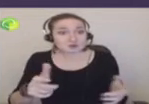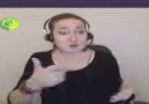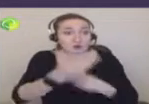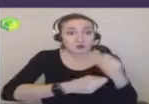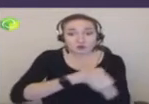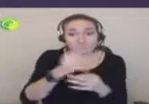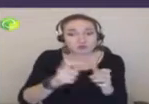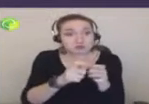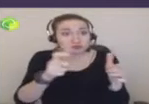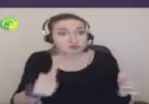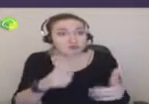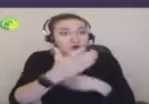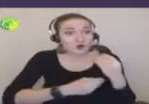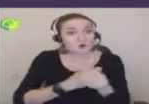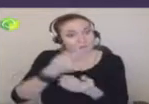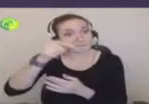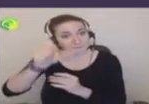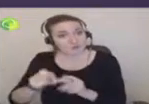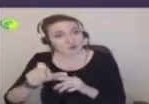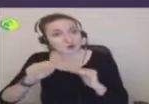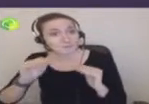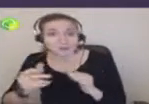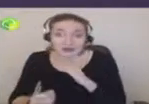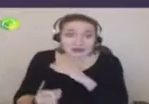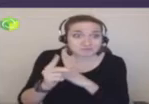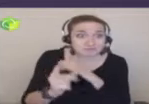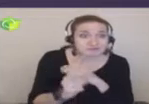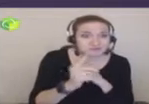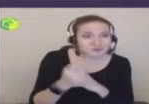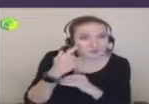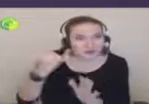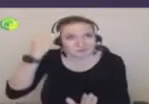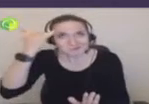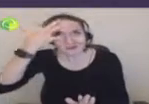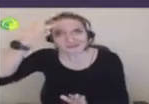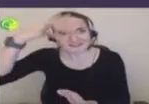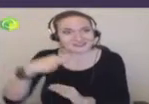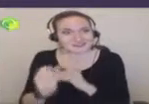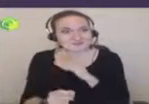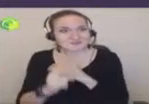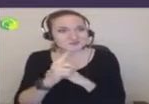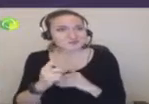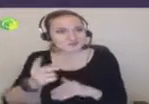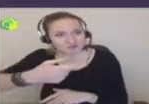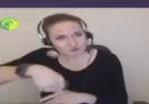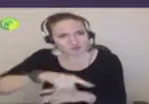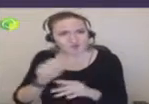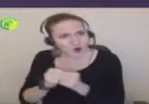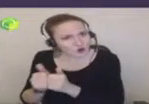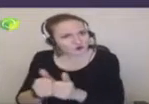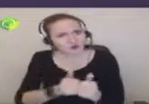des individus qui ont des innovations, des initiatives pour faire que nous vivions tous ensemble et que